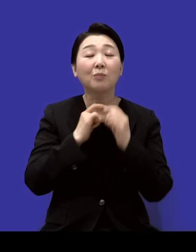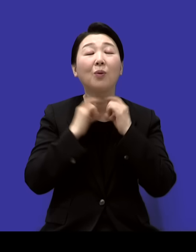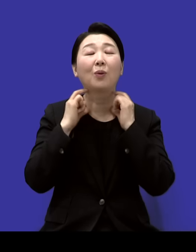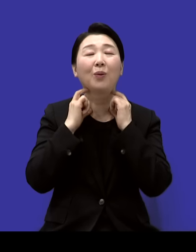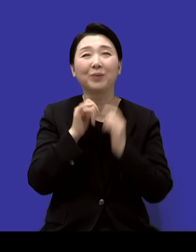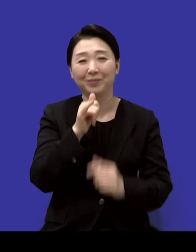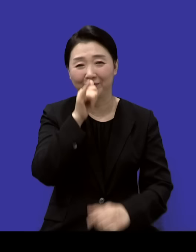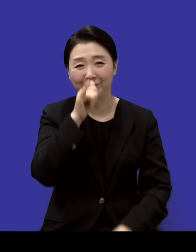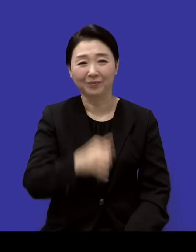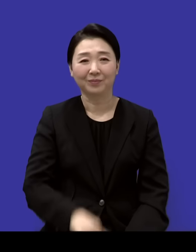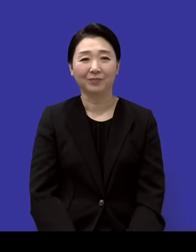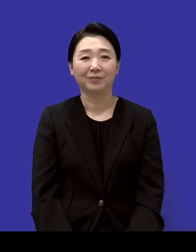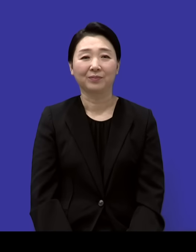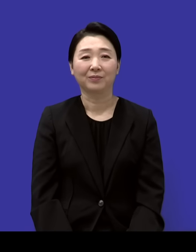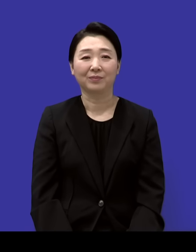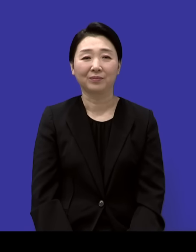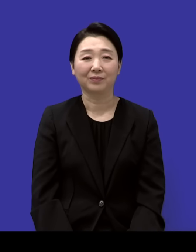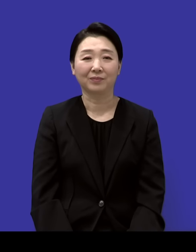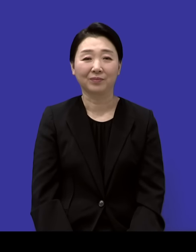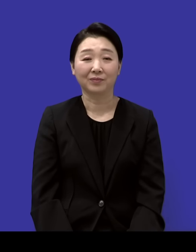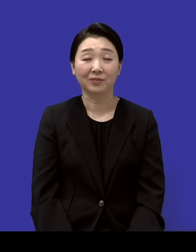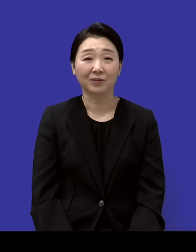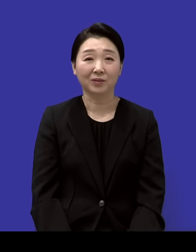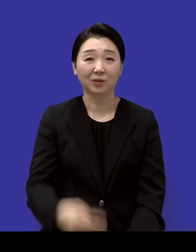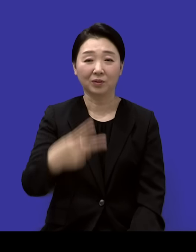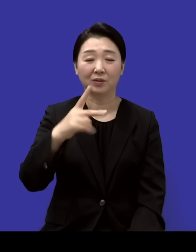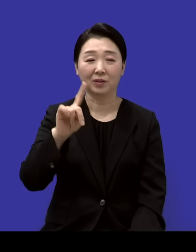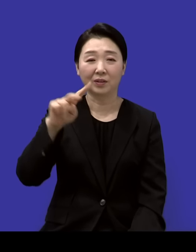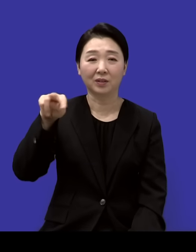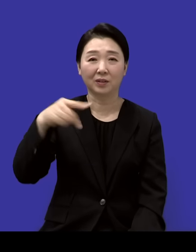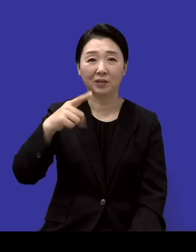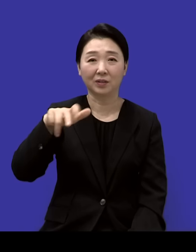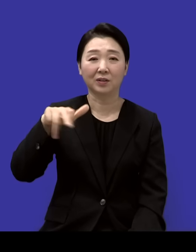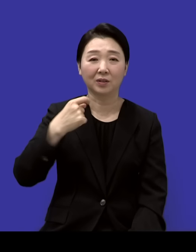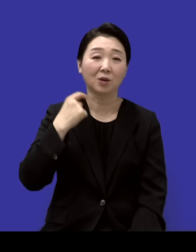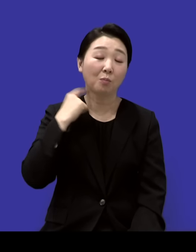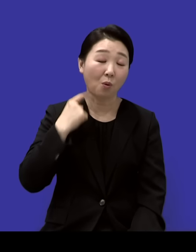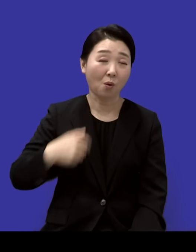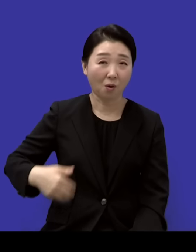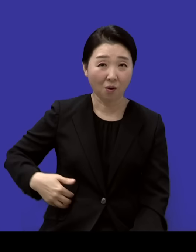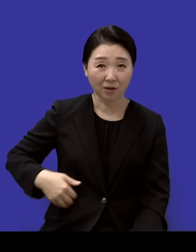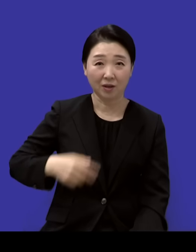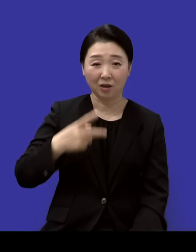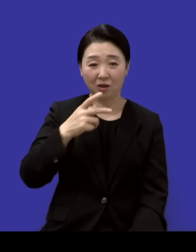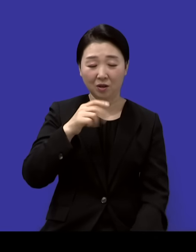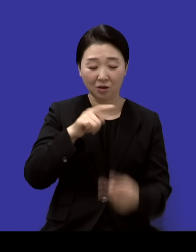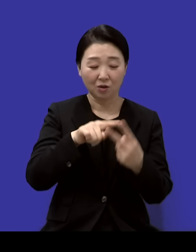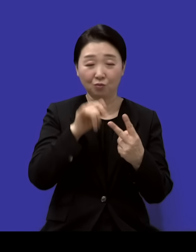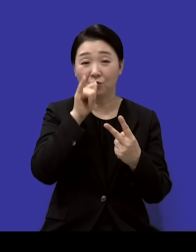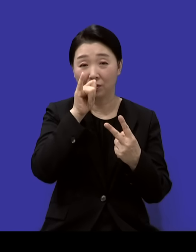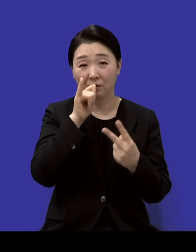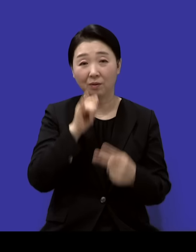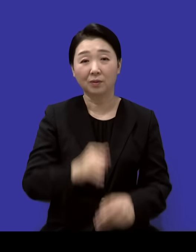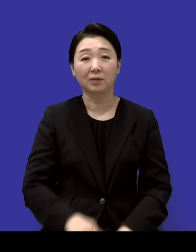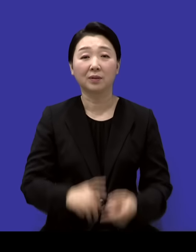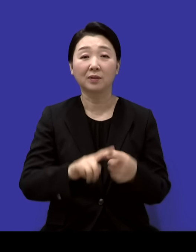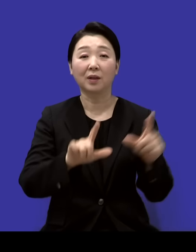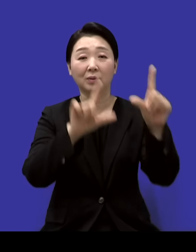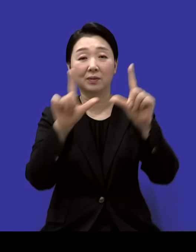이거 하고 오시더라고요. 네, 저는 디스크가 깁스. 목이랑 허리에 다 있고요. 아유. 지금도 그러고 살고